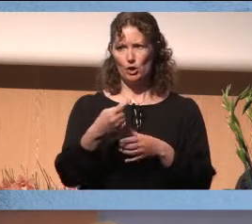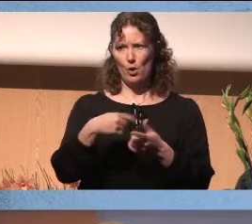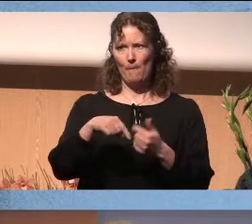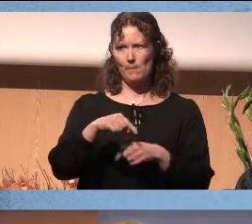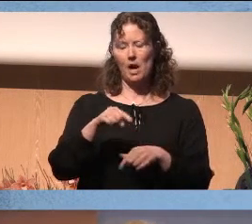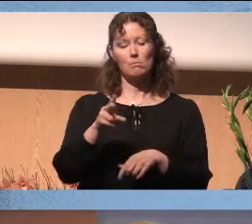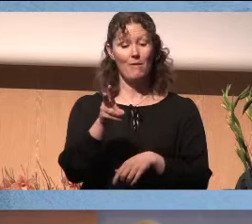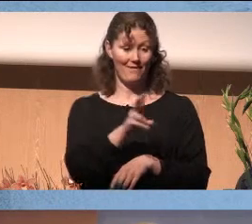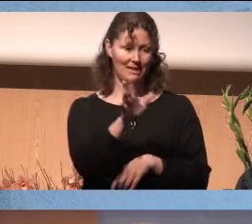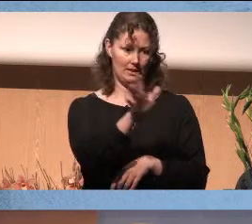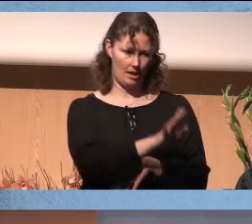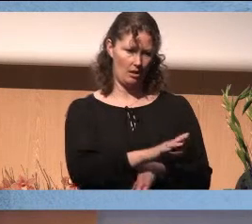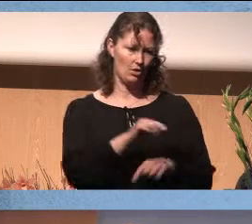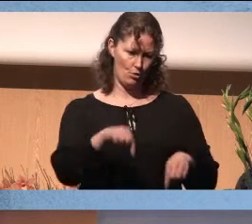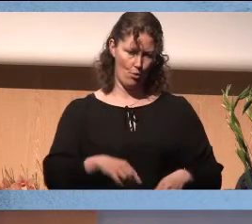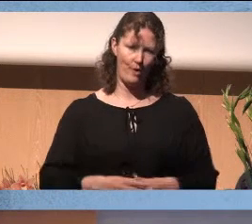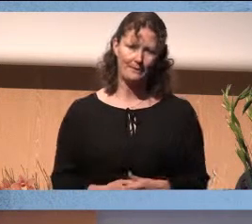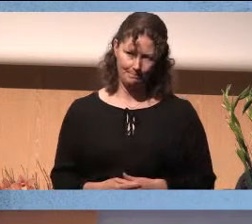på Vestlandet.